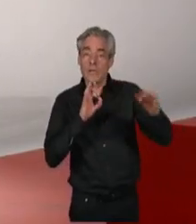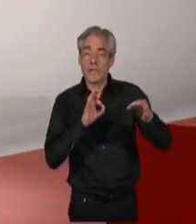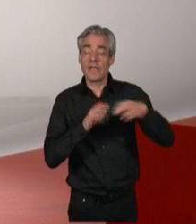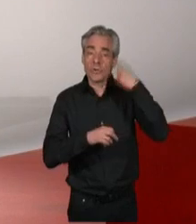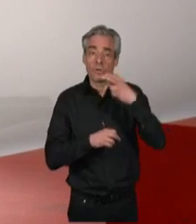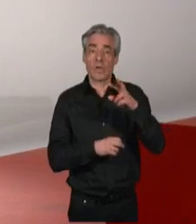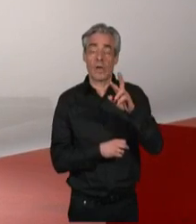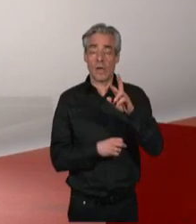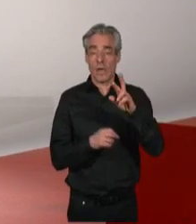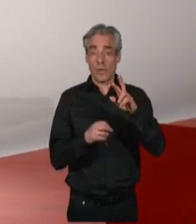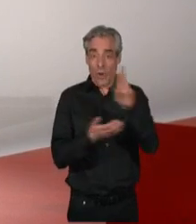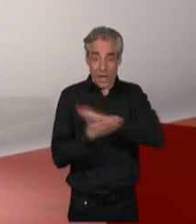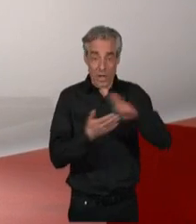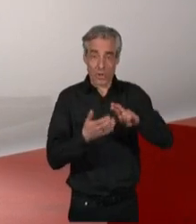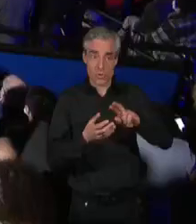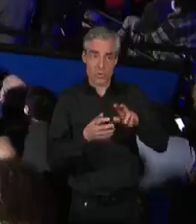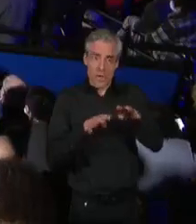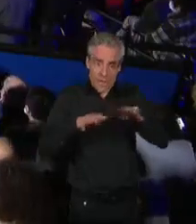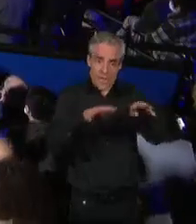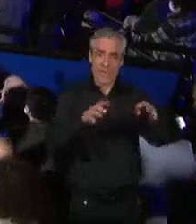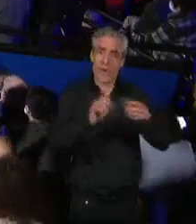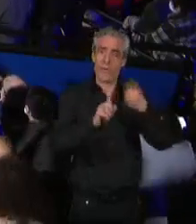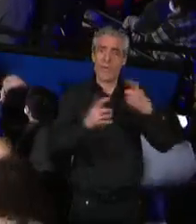régionales structurantes.